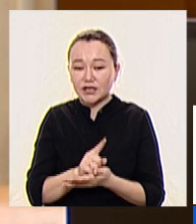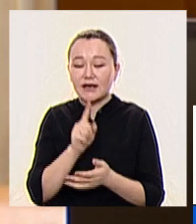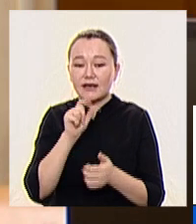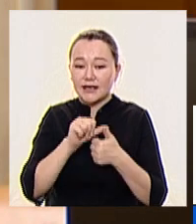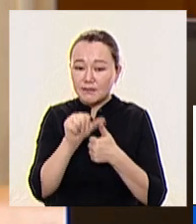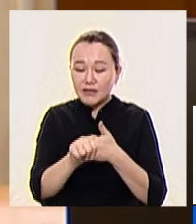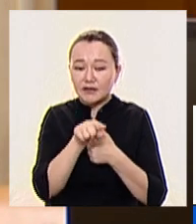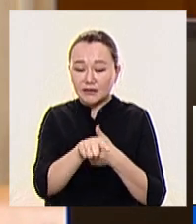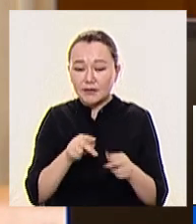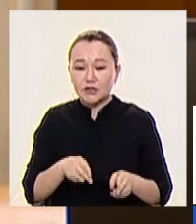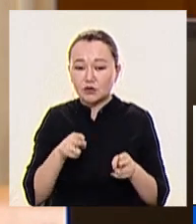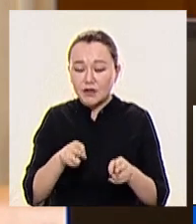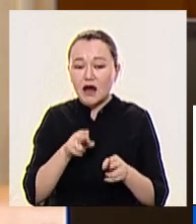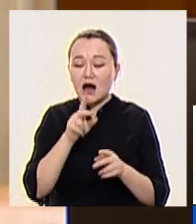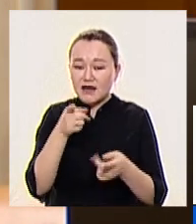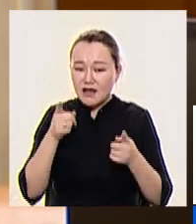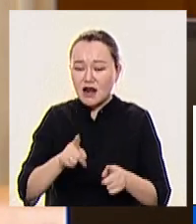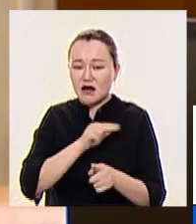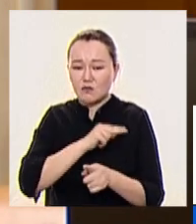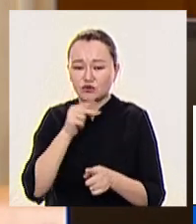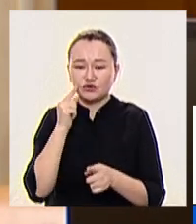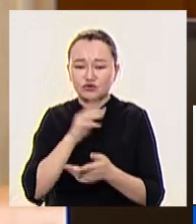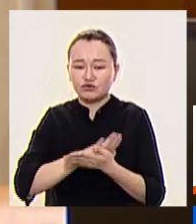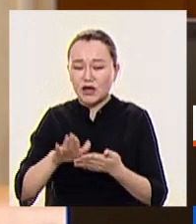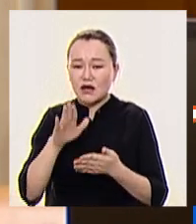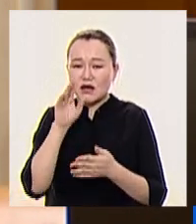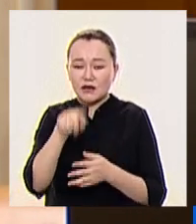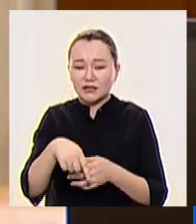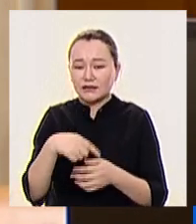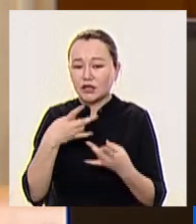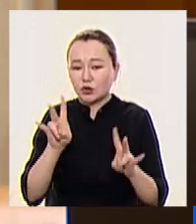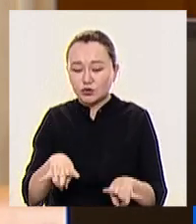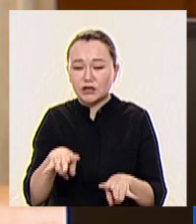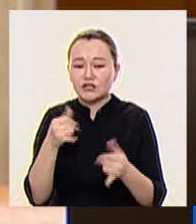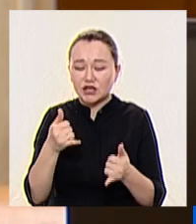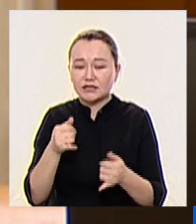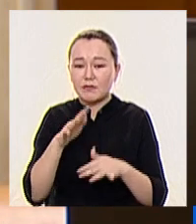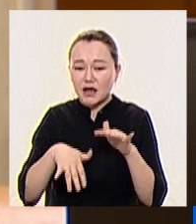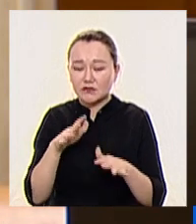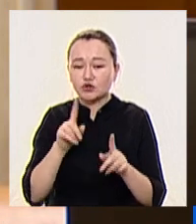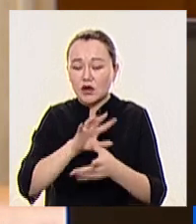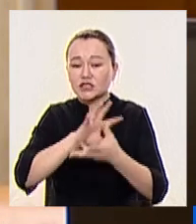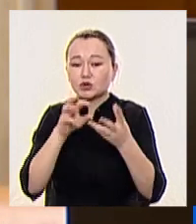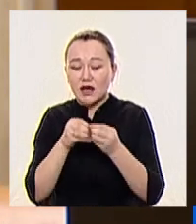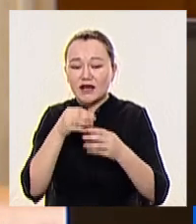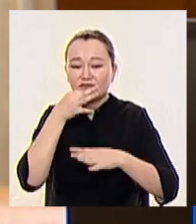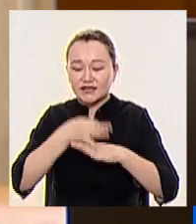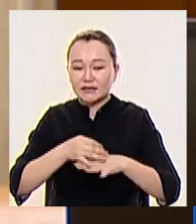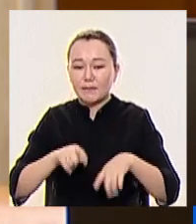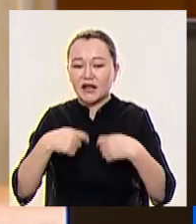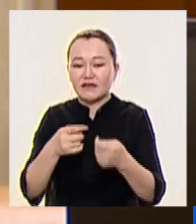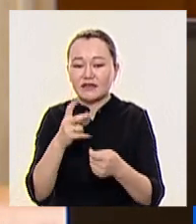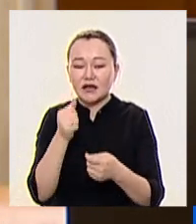именно на преступников, а не на реально работающий бизнес. Но нынешняя практика свелась именно к тому, что ответственность перекладывается